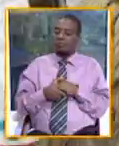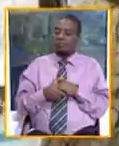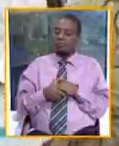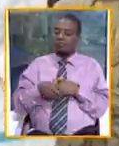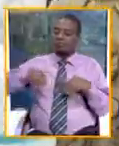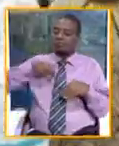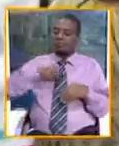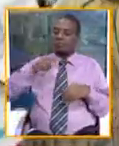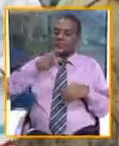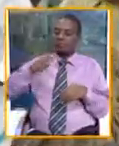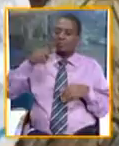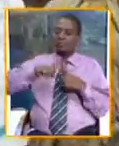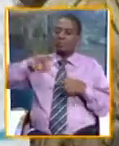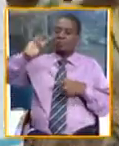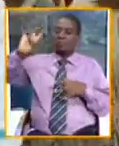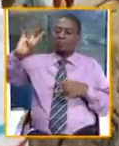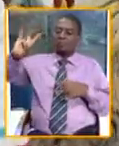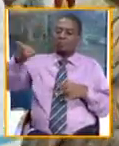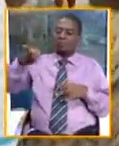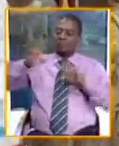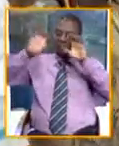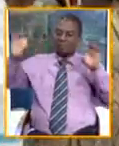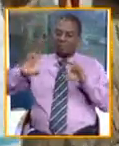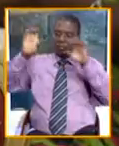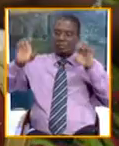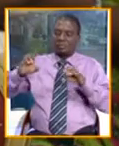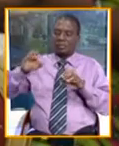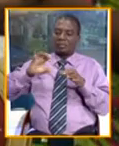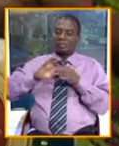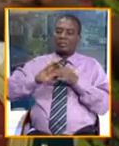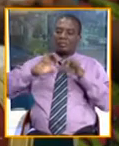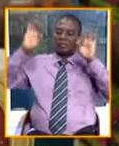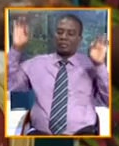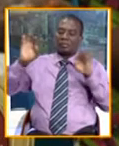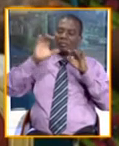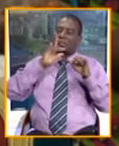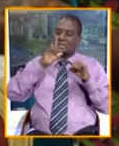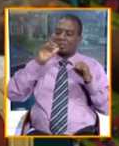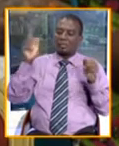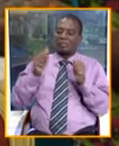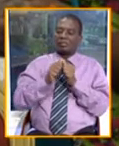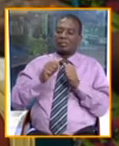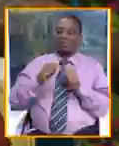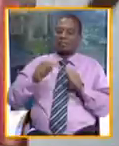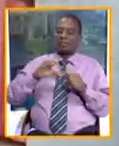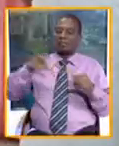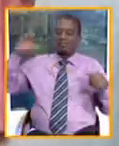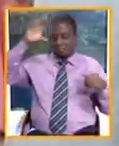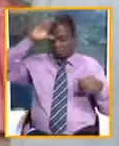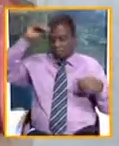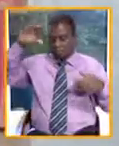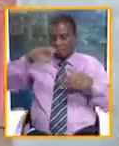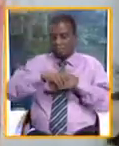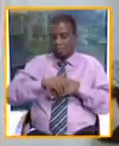Nous sommes à la 7e édition de la fête des mères, célébrée à l'école nationale de police d'Abidjan, aux côtés de leurs époux policiers, dont la mission